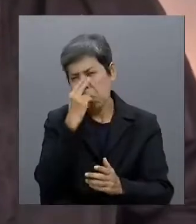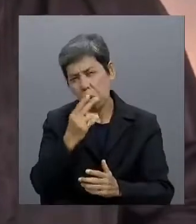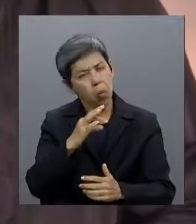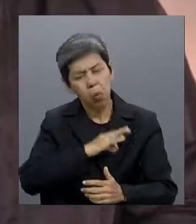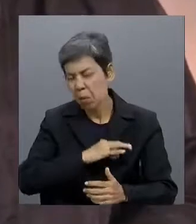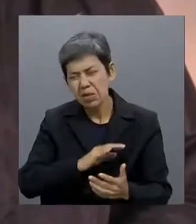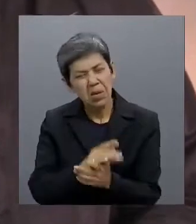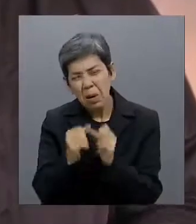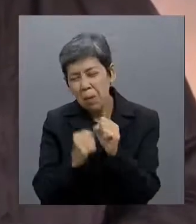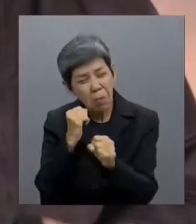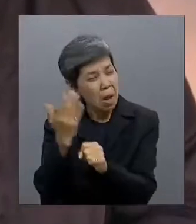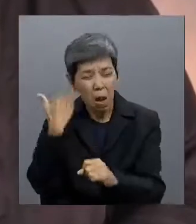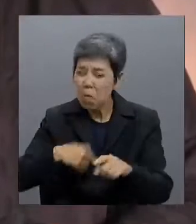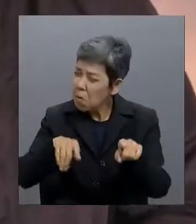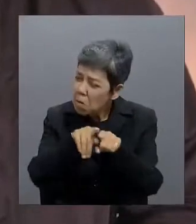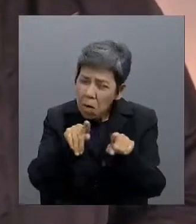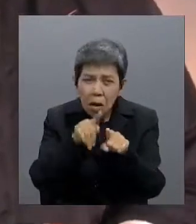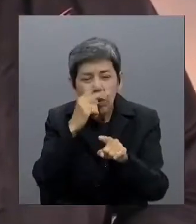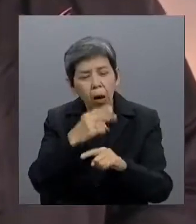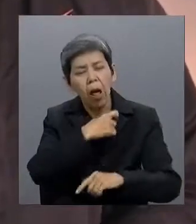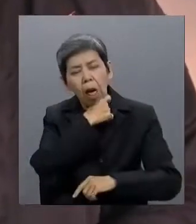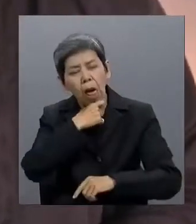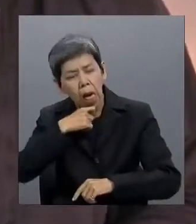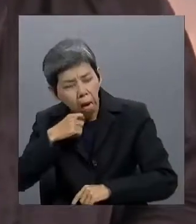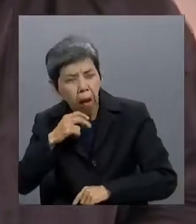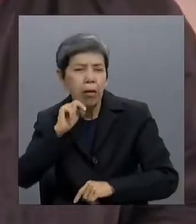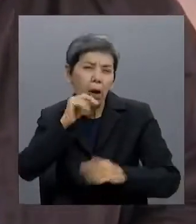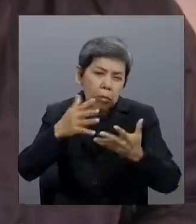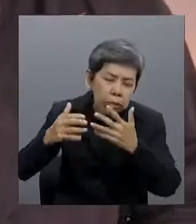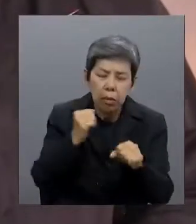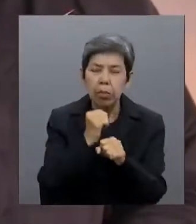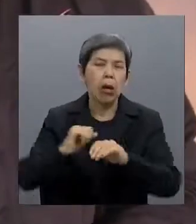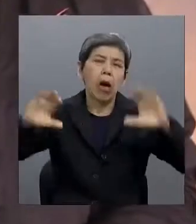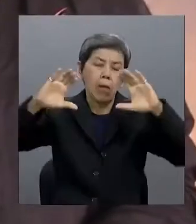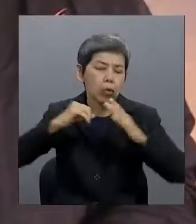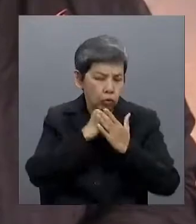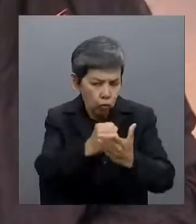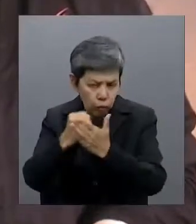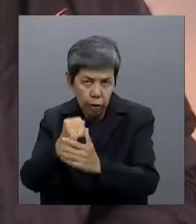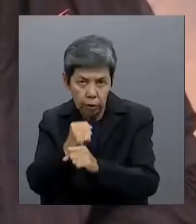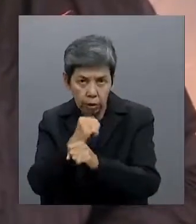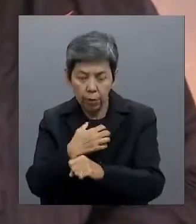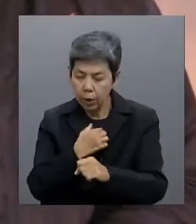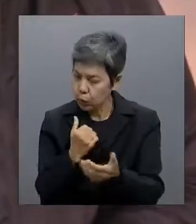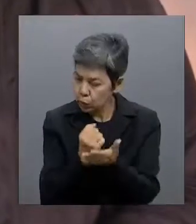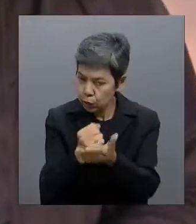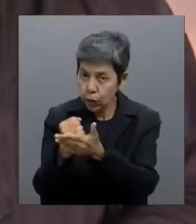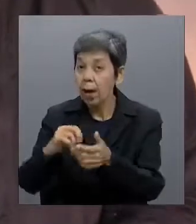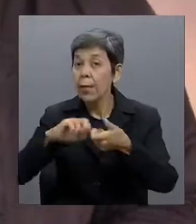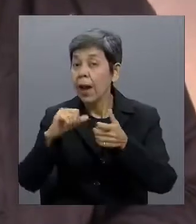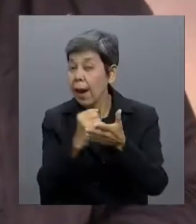หมือนกับปีที่ผ่านมาและค่อนข้างที่จะแห้งแล้งมาตรการต่างๆของภาครัฐจะสามารถที่จะคลี่คลายแล้วก็แก้